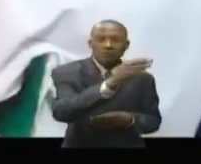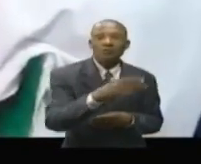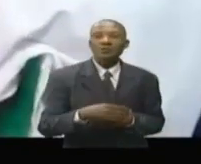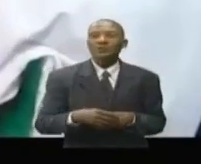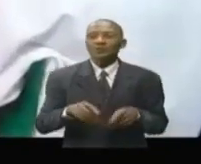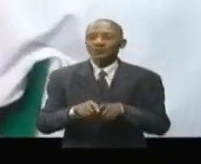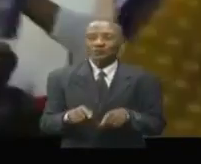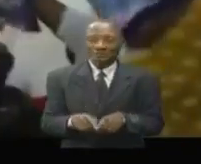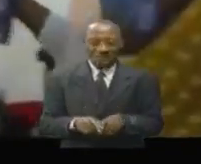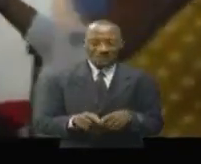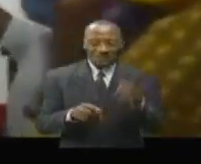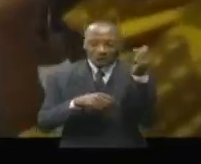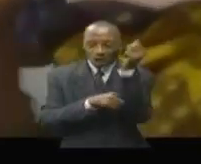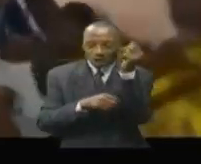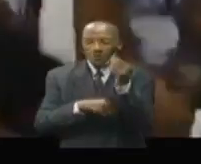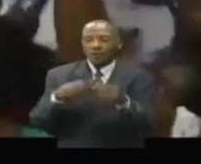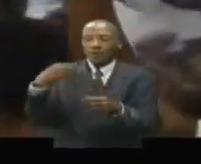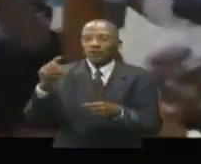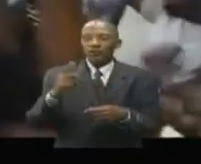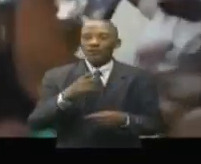polos, ce qui justifie cette joie.